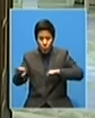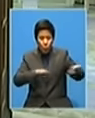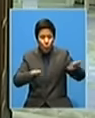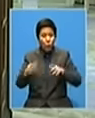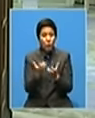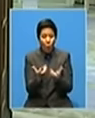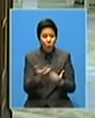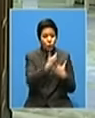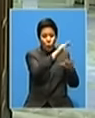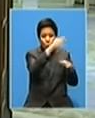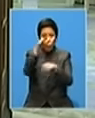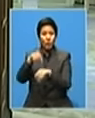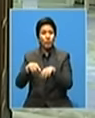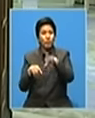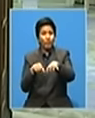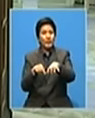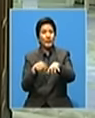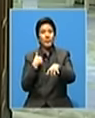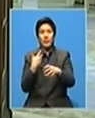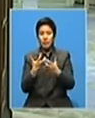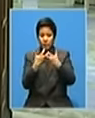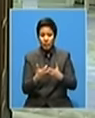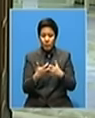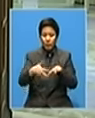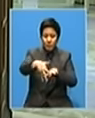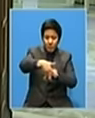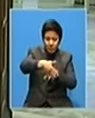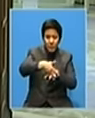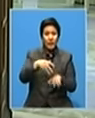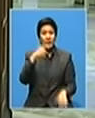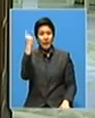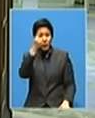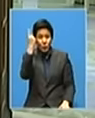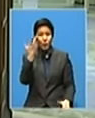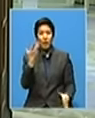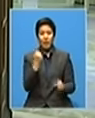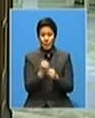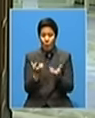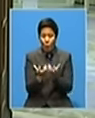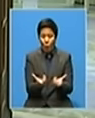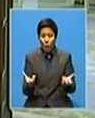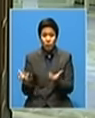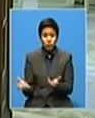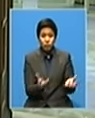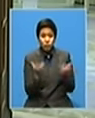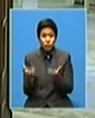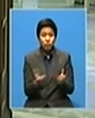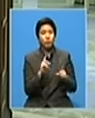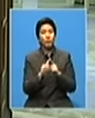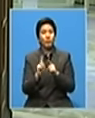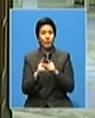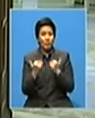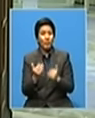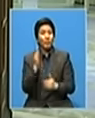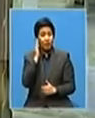แปรรูปผลิตภัณฑ์การเกษตรการพัฒนาอุตสาหกรรมสิ่งทอการท่องเที่ยวแล้วก็การผลิตสินค้าอุปโภคบริโภคต่าง